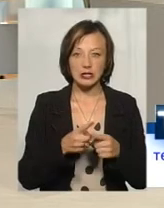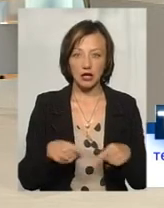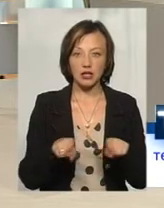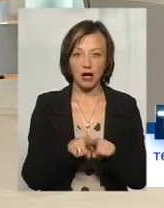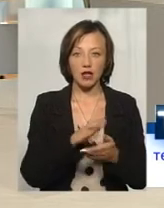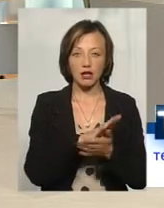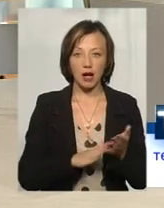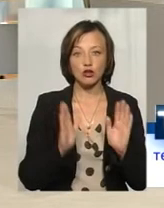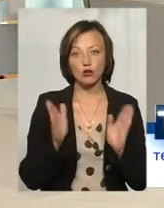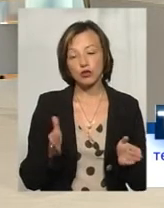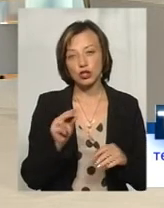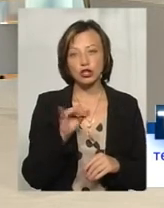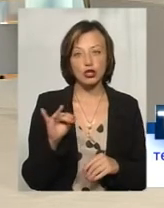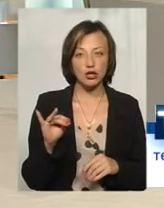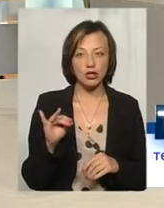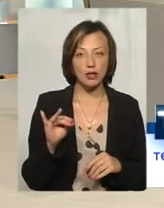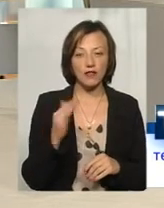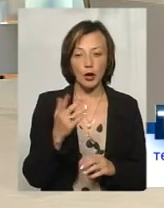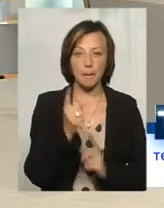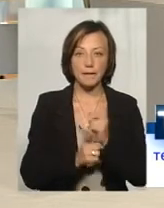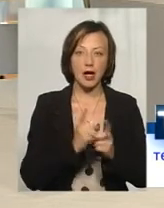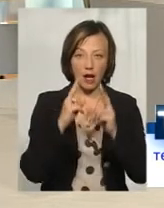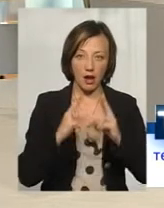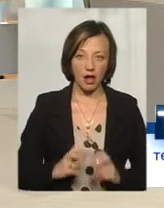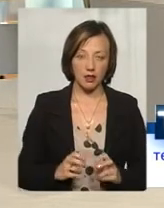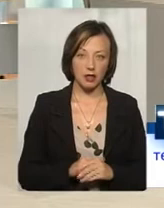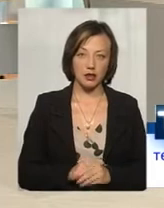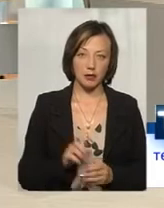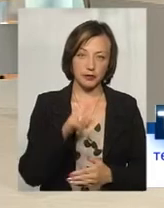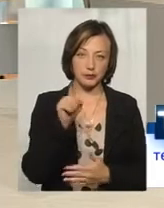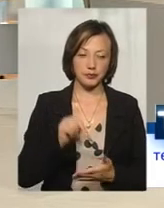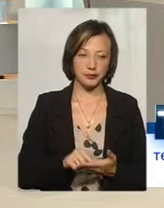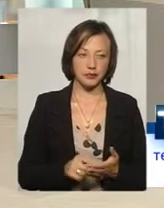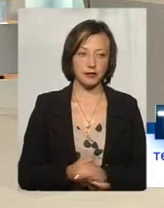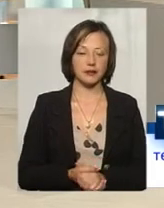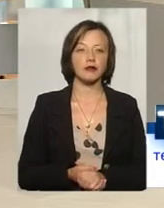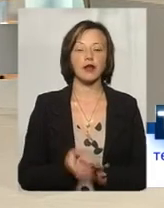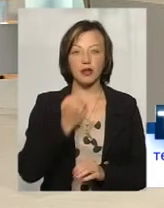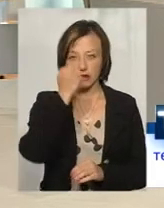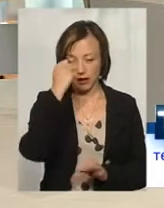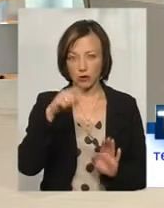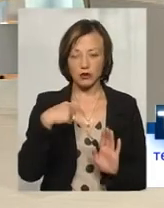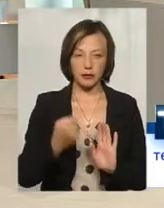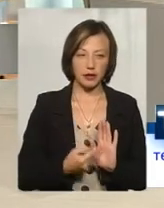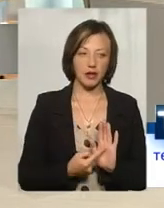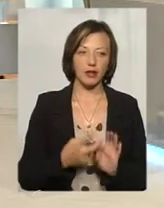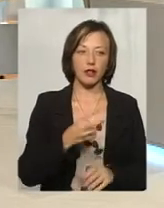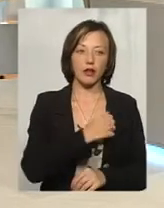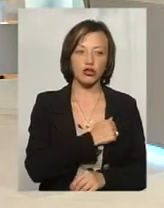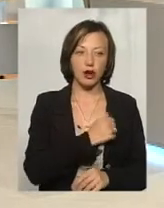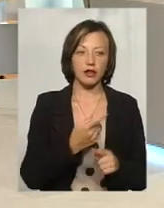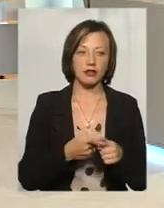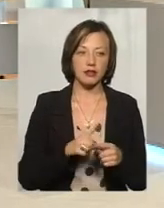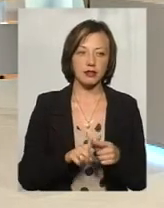далі, чи перегляну? Зрозуміло питання? Дякую за запитання. На жаль,